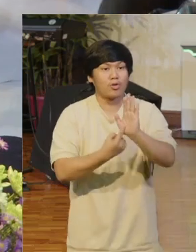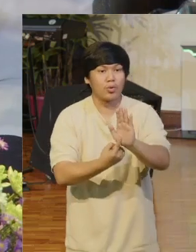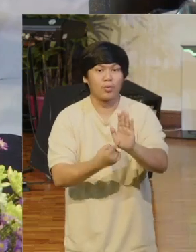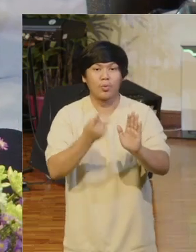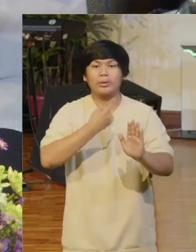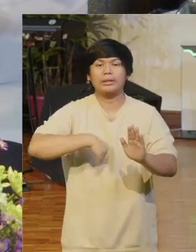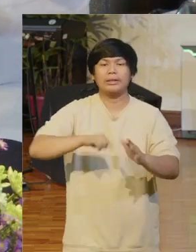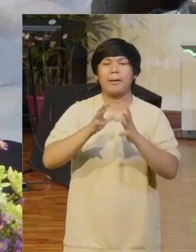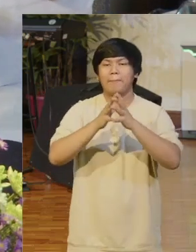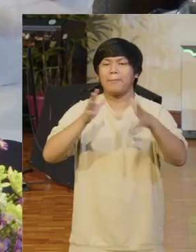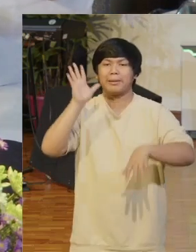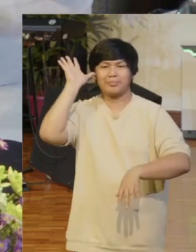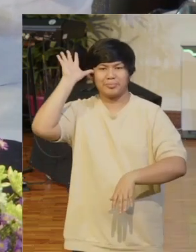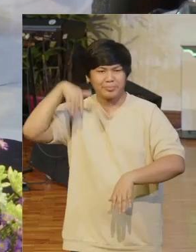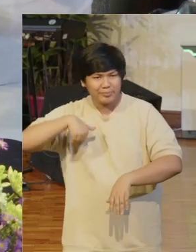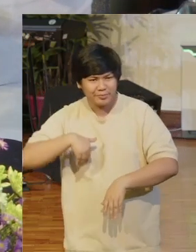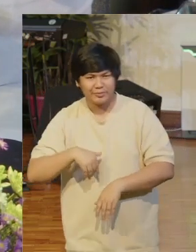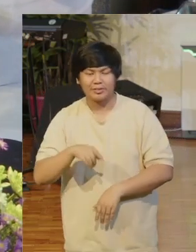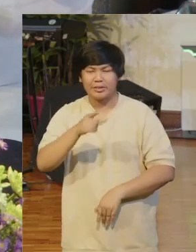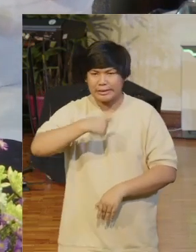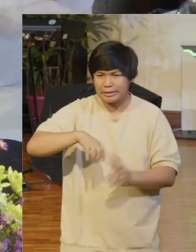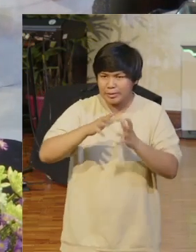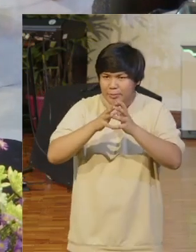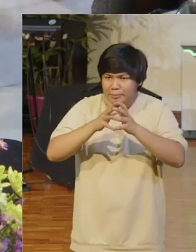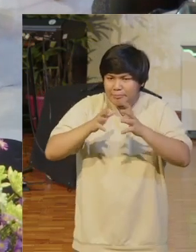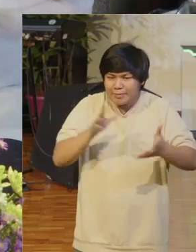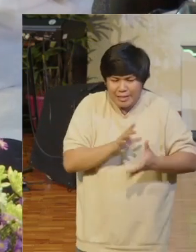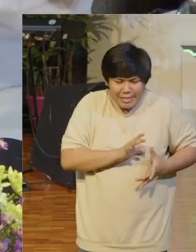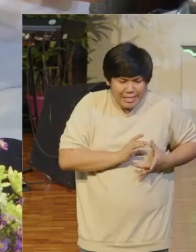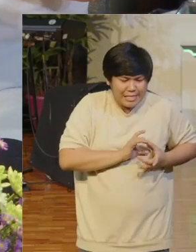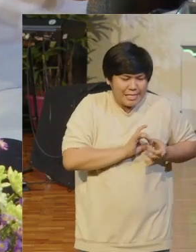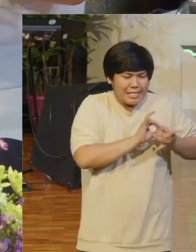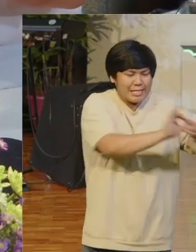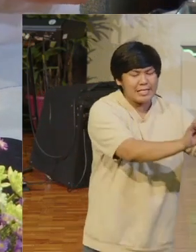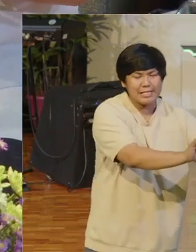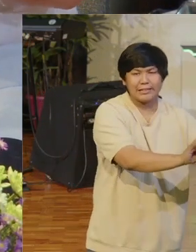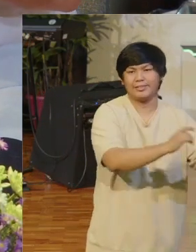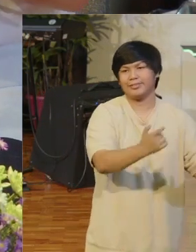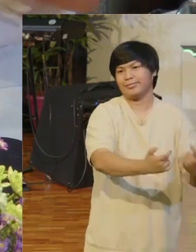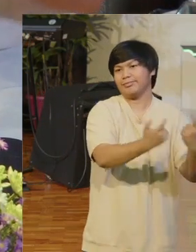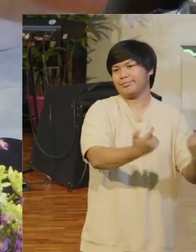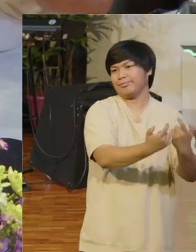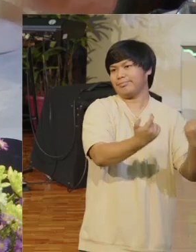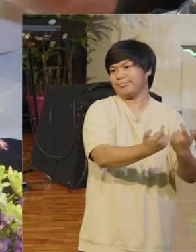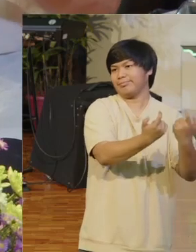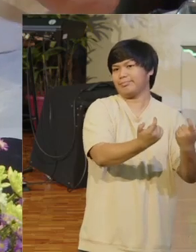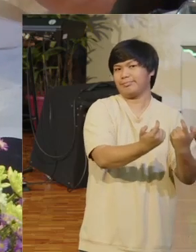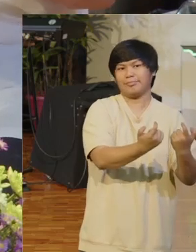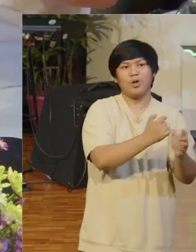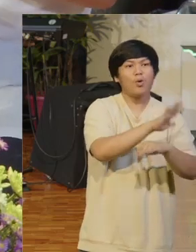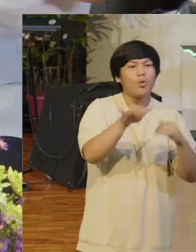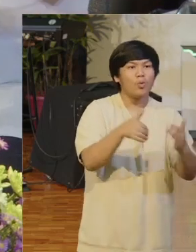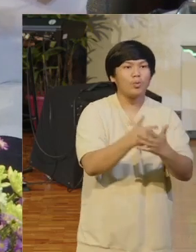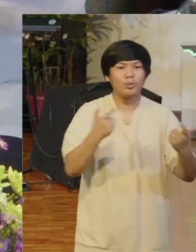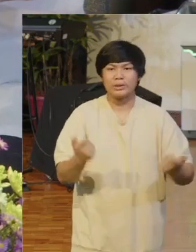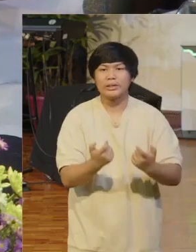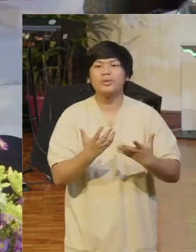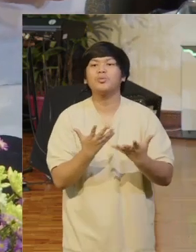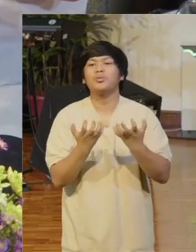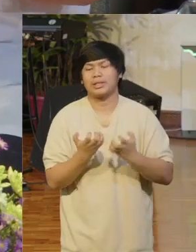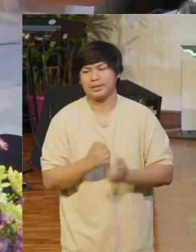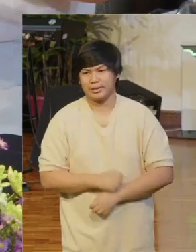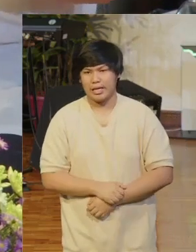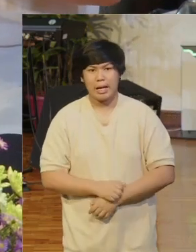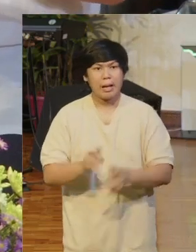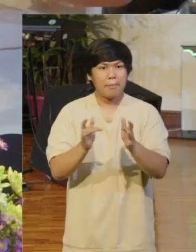ka-enslaved sa kasalanan. No? Ang sabi ng Biblia, for all have sinned and have fallen short of the glory of God. Ang sabi ng Biblia,